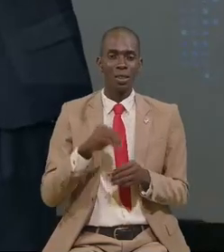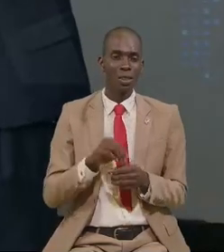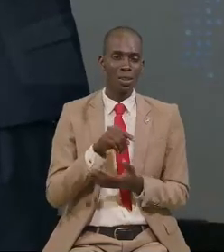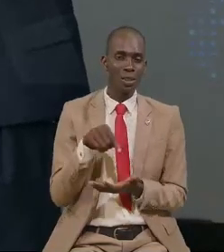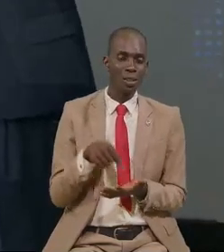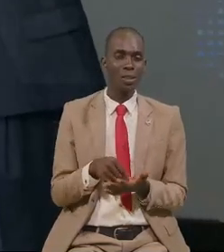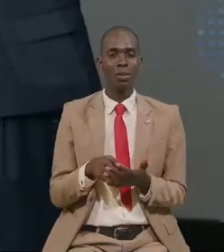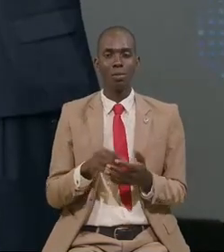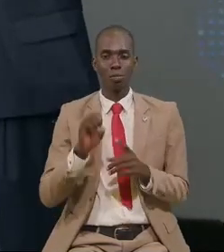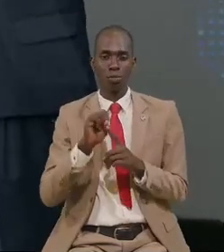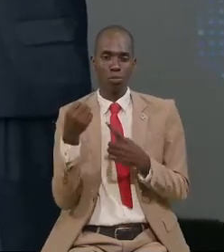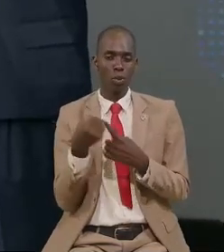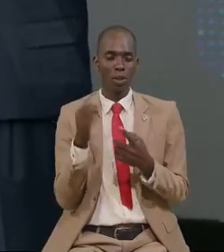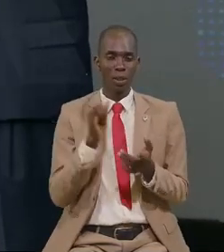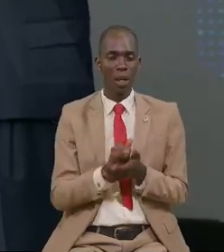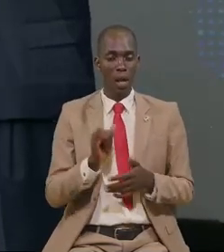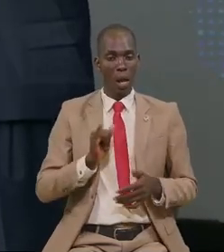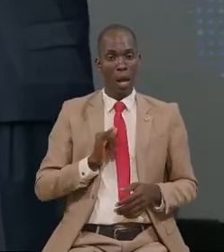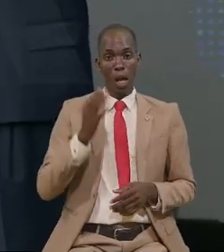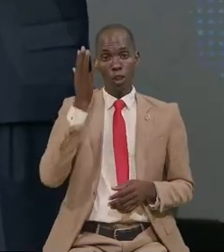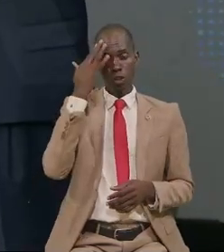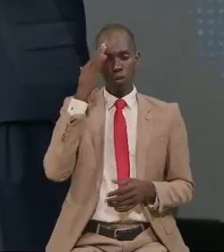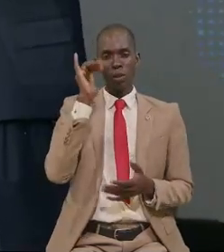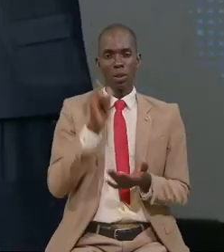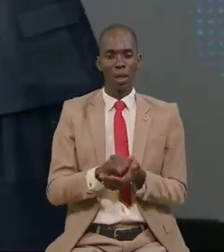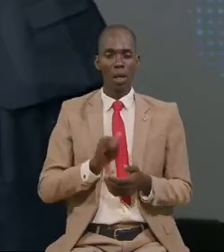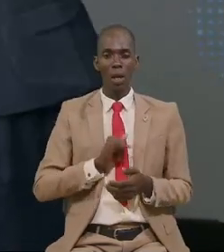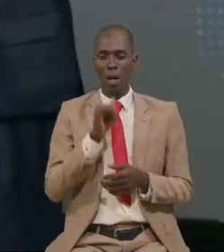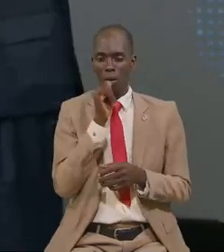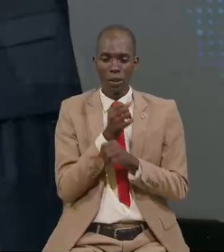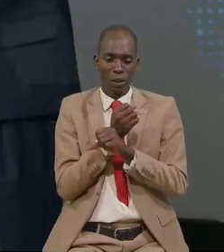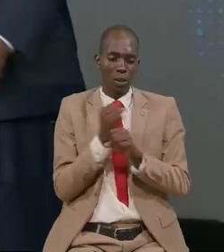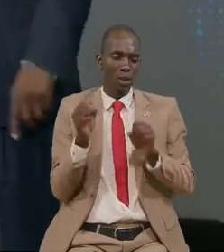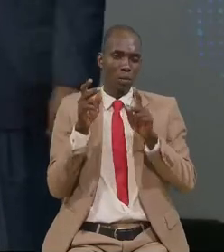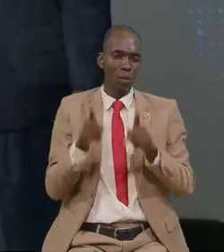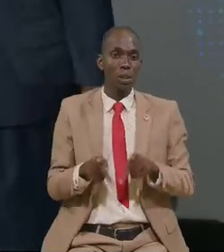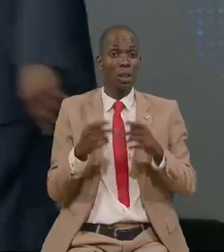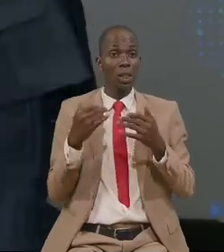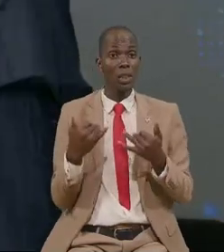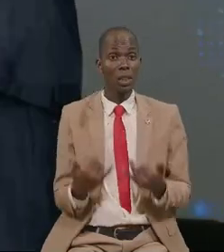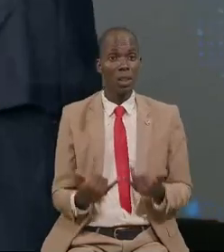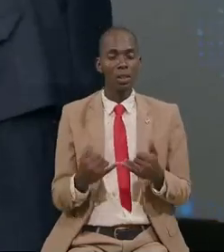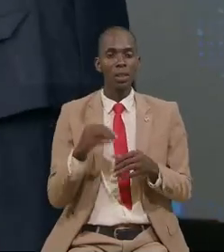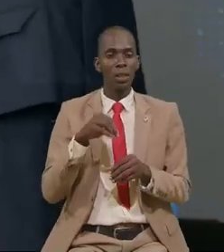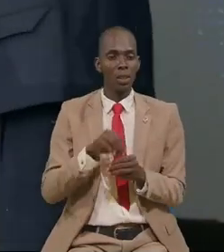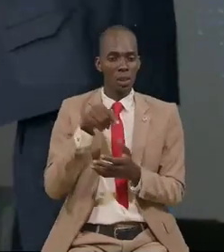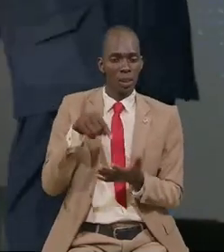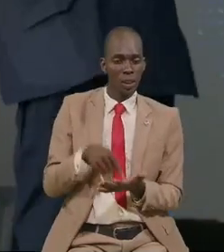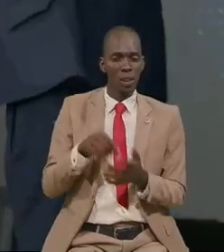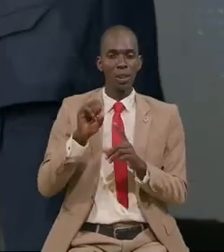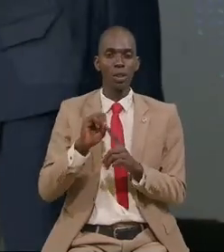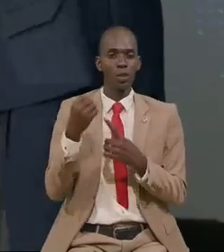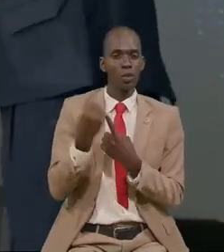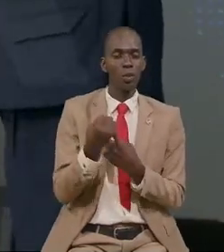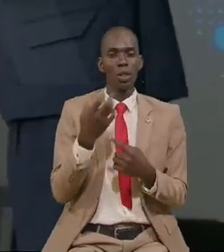situation, que je sais que je suis un chrétien né de nouveau, or, dans cette situation, dans cette